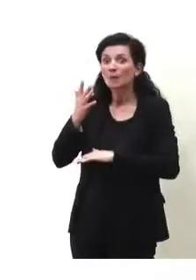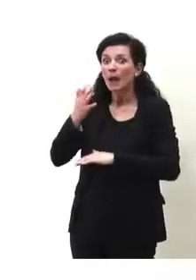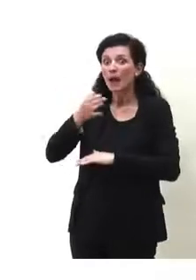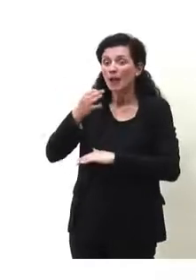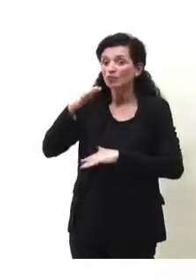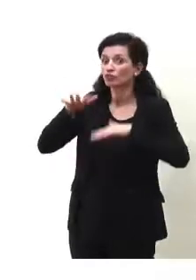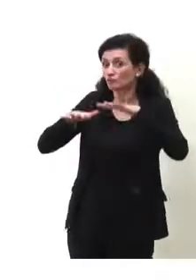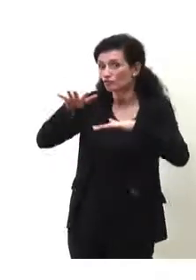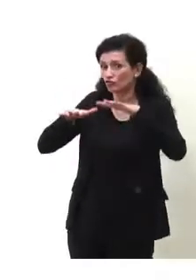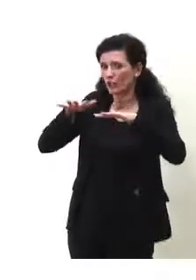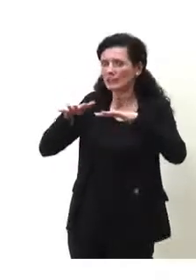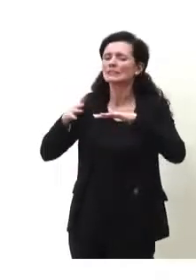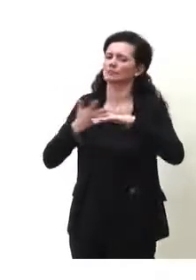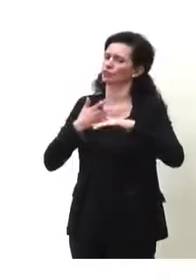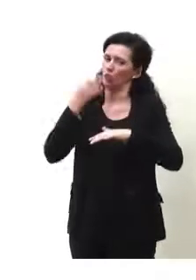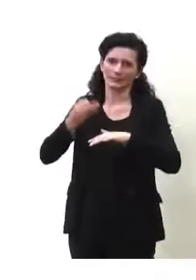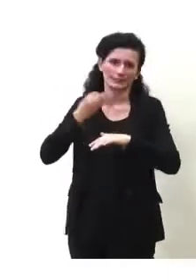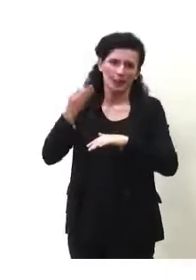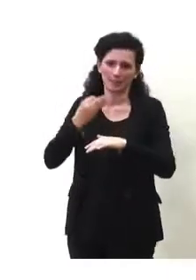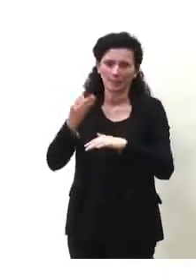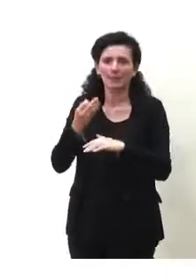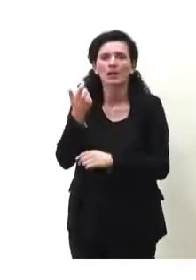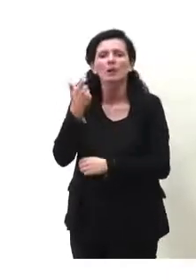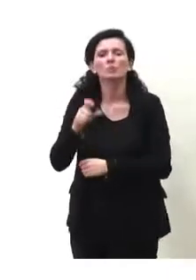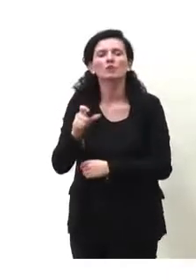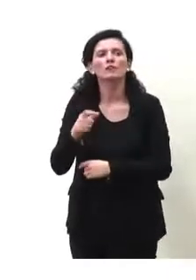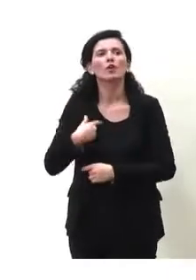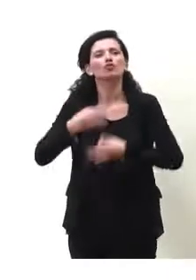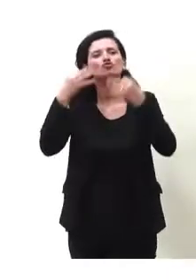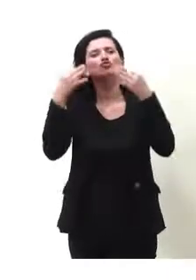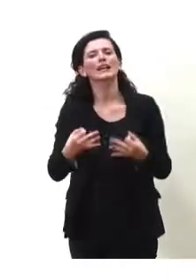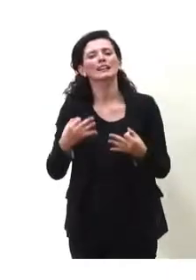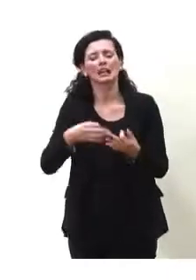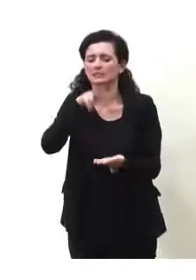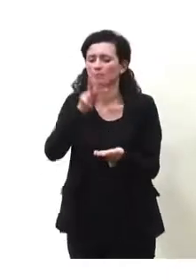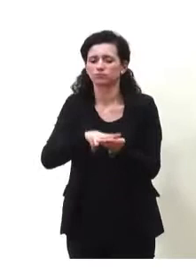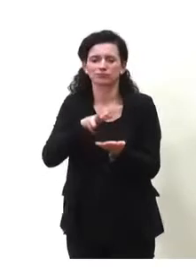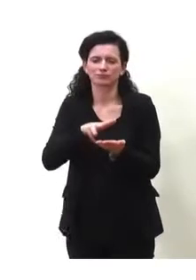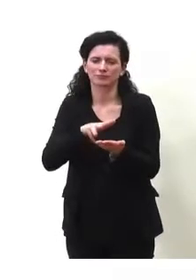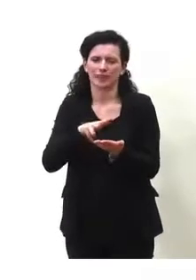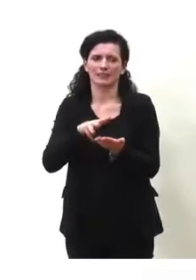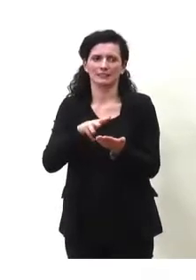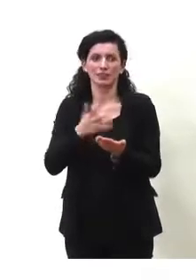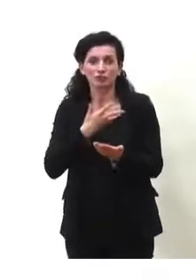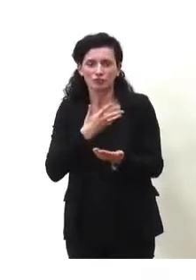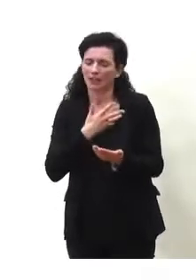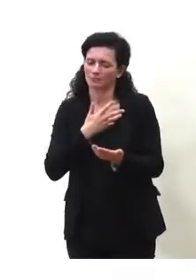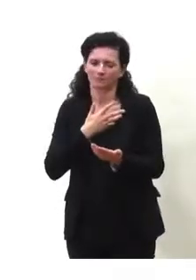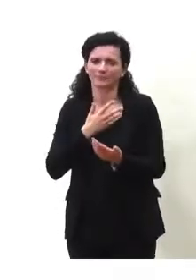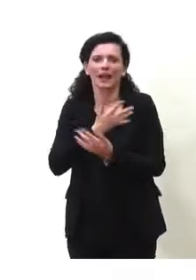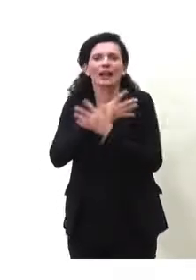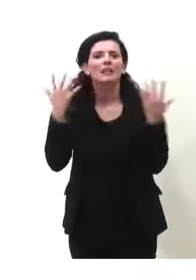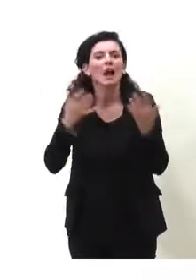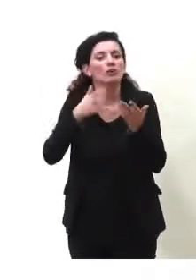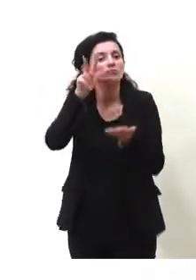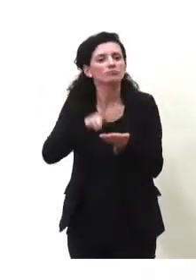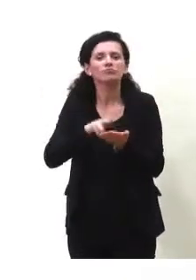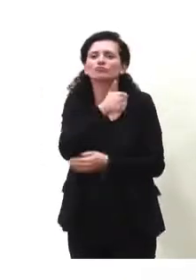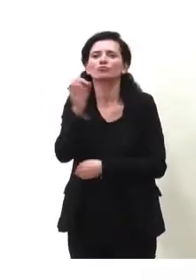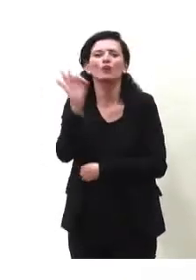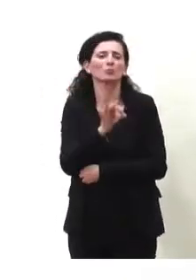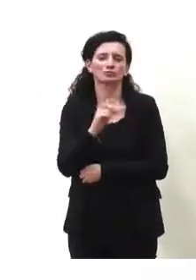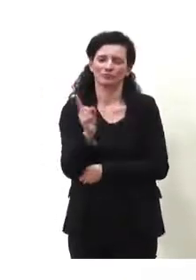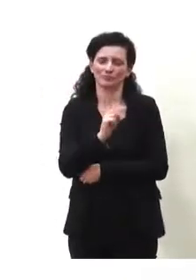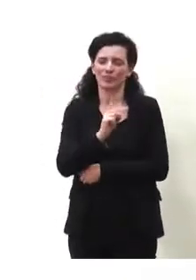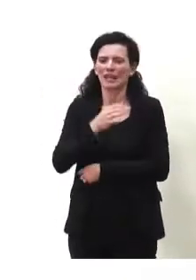Certo. Perché di certezze qua è meglio non averne, indicatori certi non ce n'è, tutto quello che facciamo è